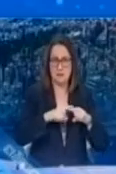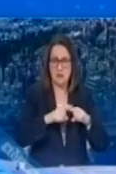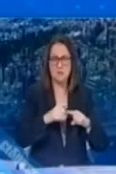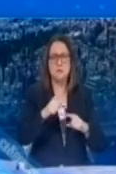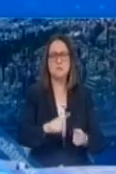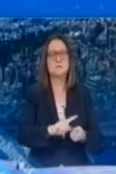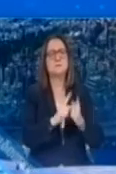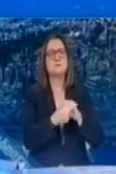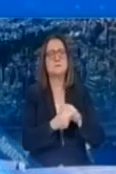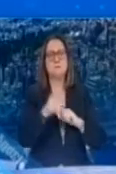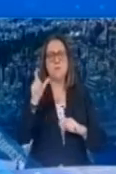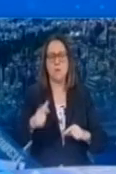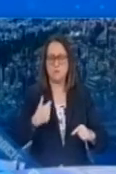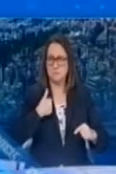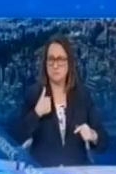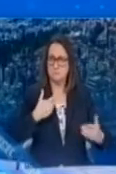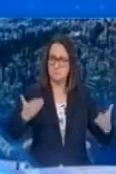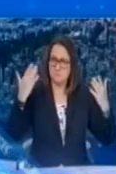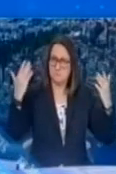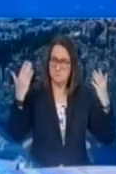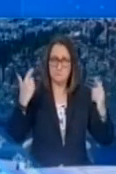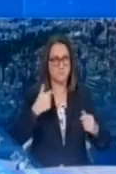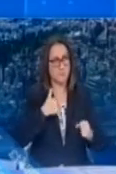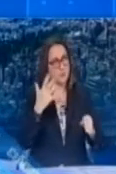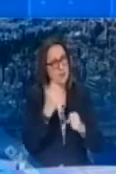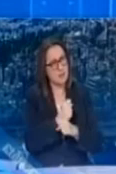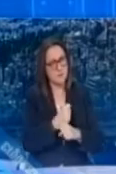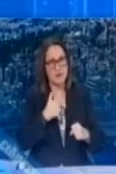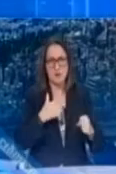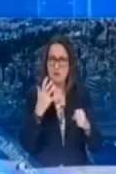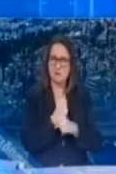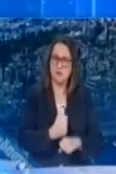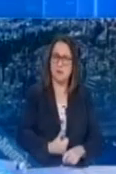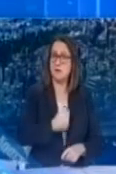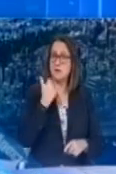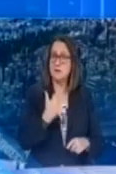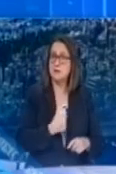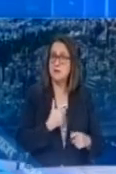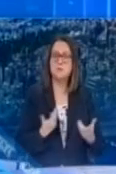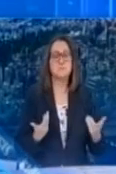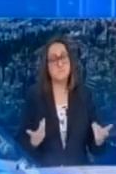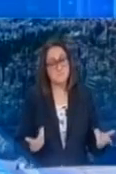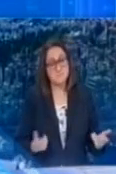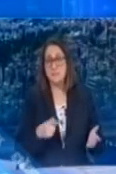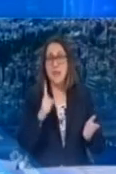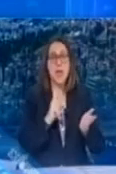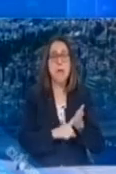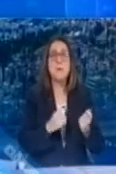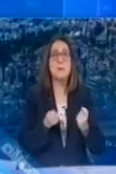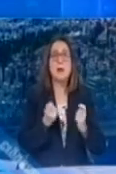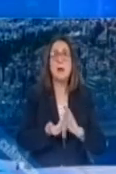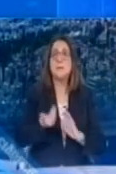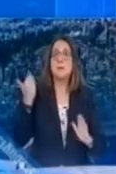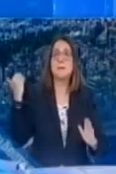ραγδαία αύξηση των κρουσμάτων οφείλεται κατά κύριο λόγο στην εγκληματική αδράνεια, στον εγκληματικό εφησυχασμό του κ. Μητσοτάκη